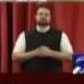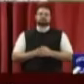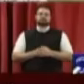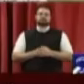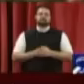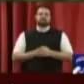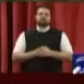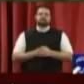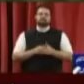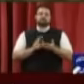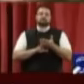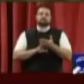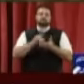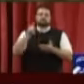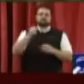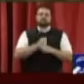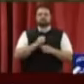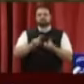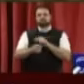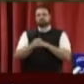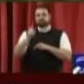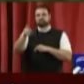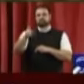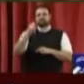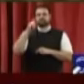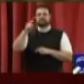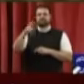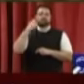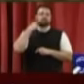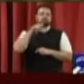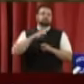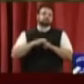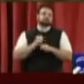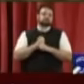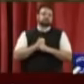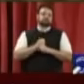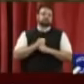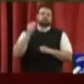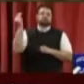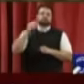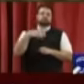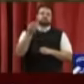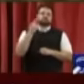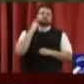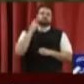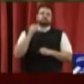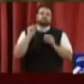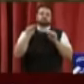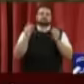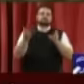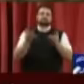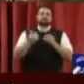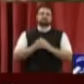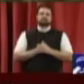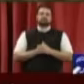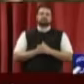Din cauza că tu i-ai făcut în locul lui, el nu mai știe cum să facă după. Universul i-a dat o experiență ca să înveți ceva. Dar tu dacă... Sau nu,